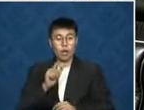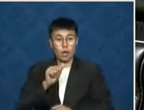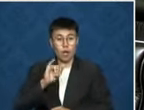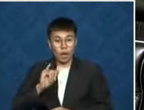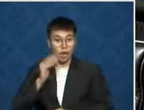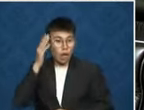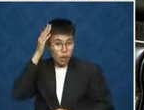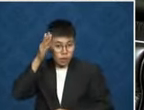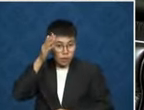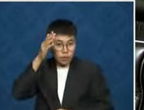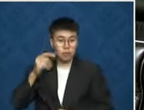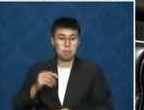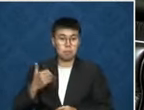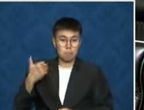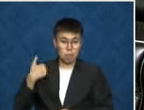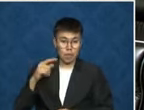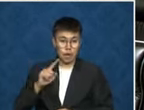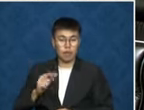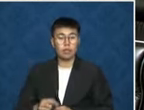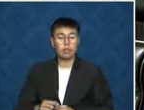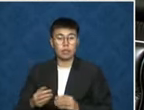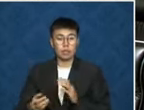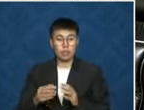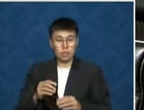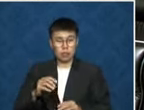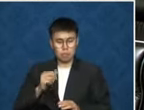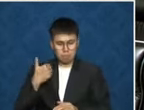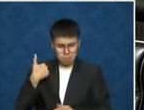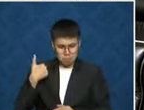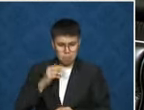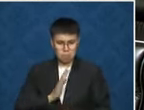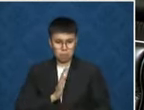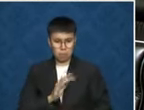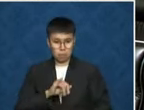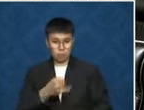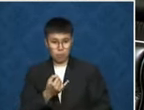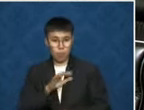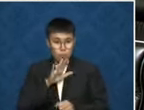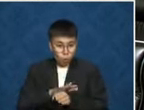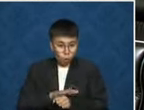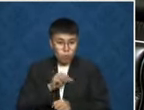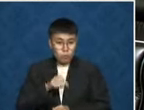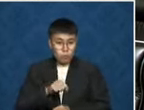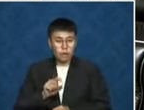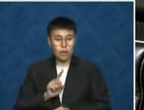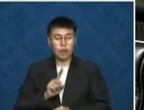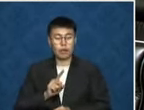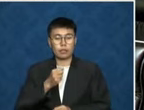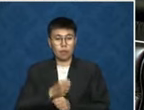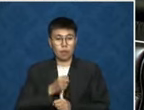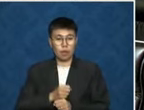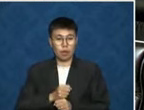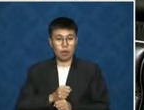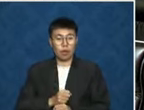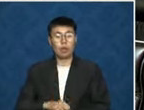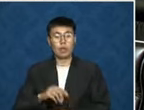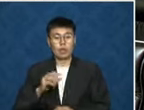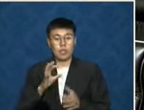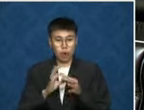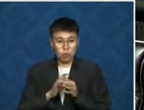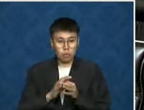ะครับเขากำลังจะใส่ลอจิกหรืออัลกอริทึมต่างๆที่มีจริยธรรมเพียงพอหรือเปล่านะครับก็เป็นการทำให้ลอจิกหรืออัลกอริทึมตร